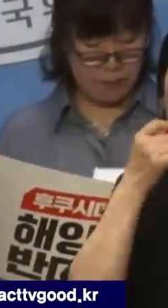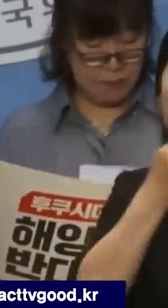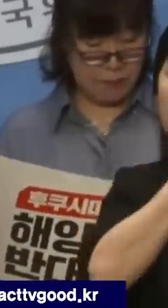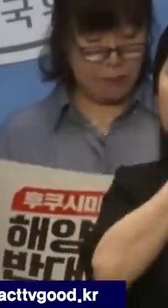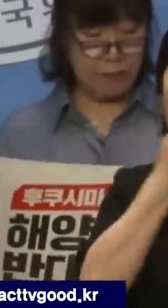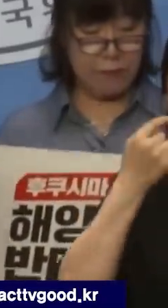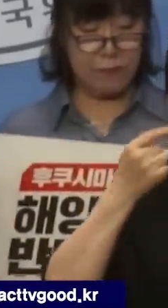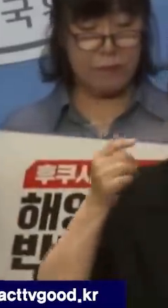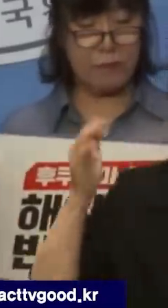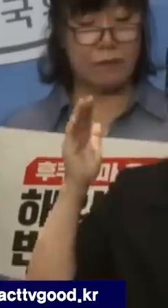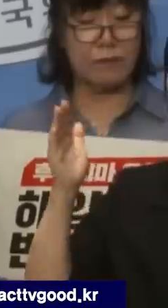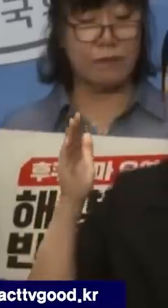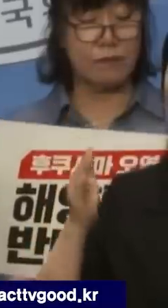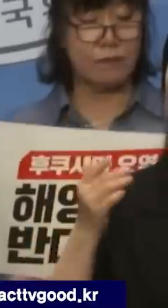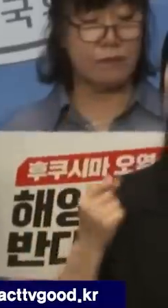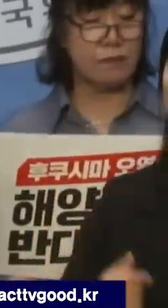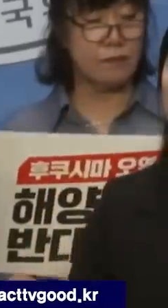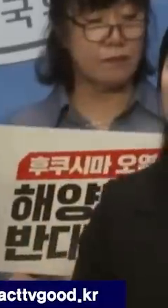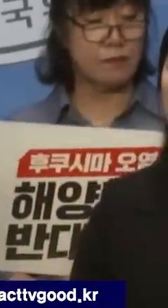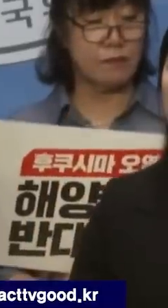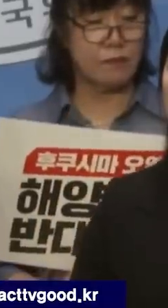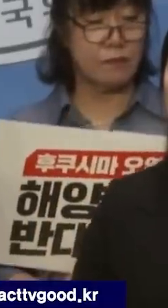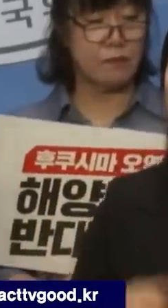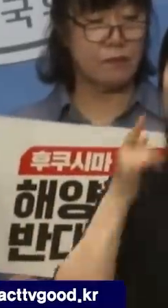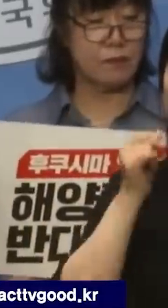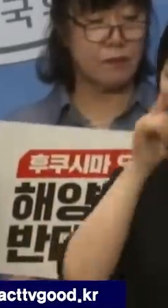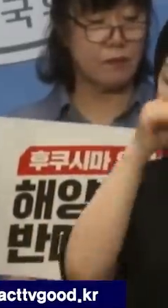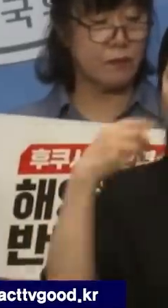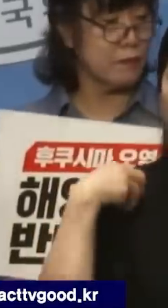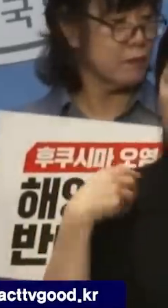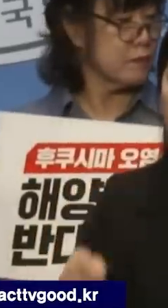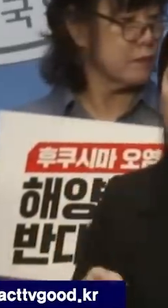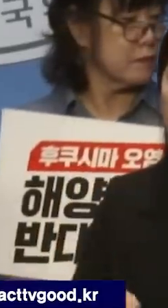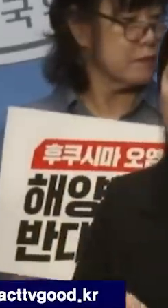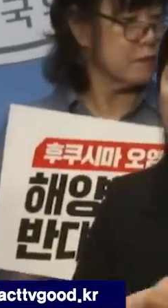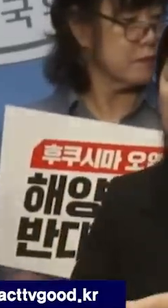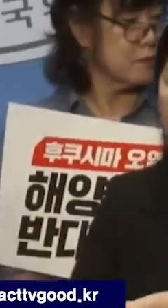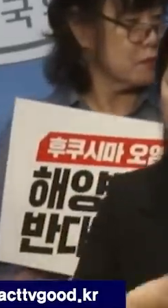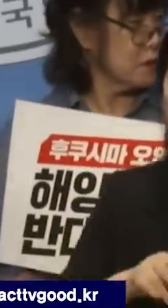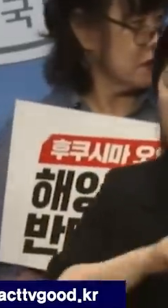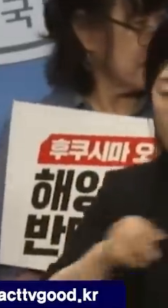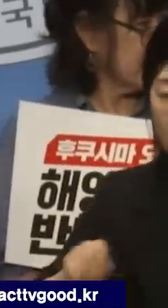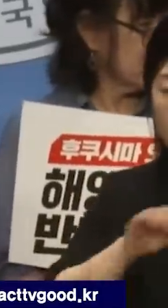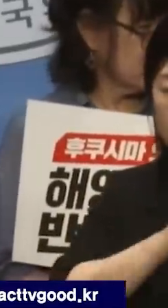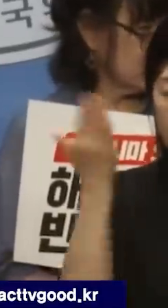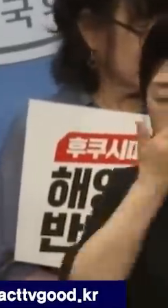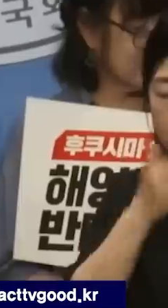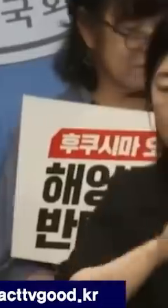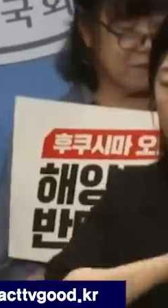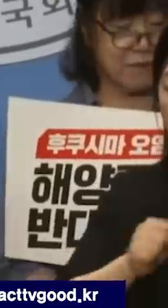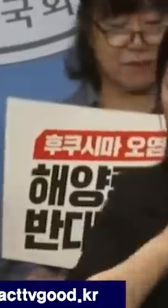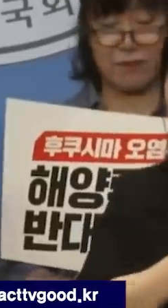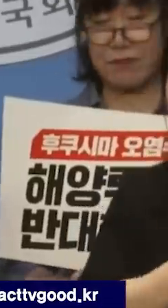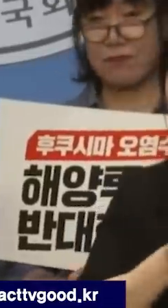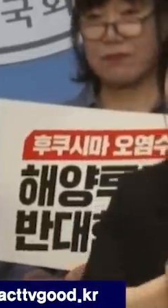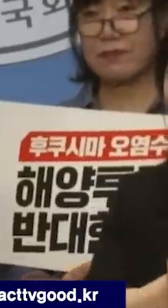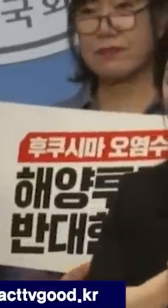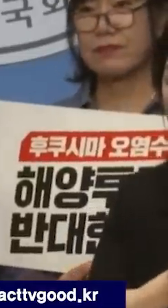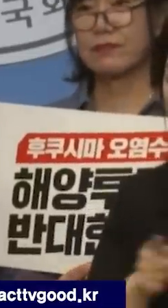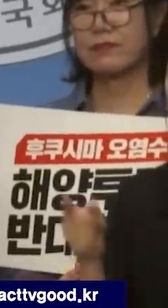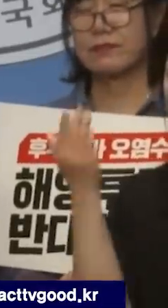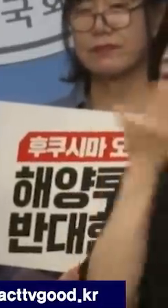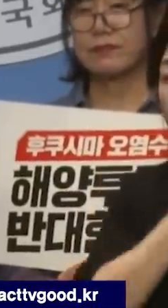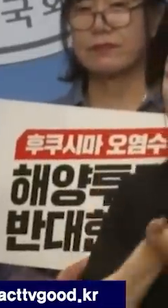있다는 것을 시사한다. 일본 정부는 다핵종 제거설비 ALPS를